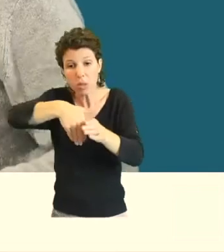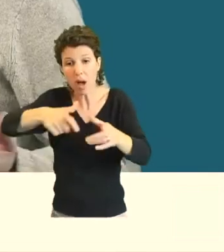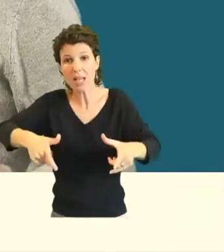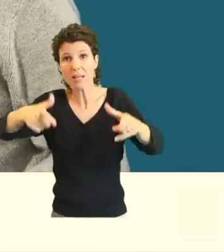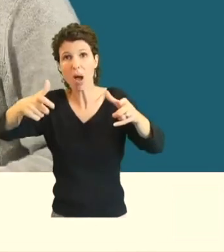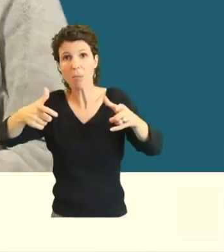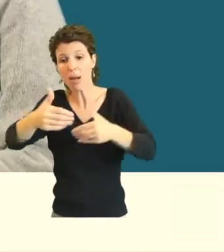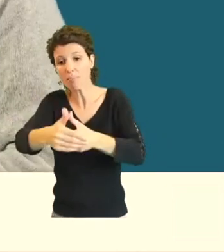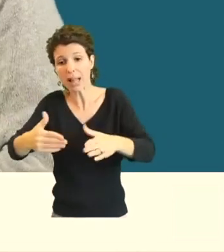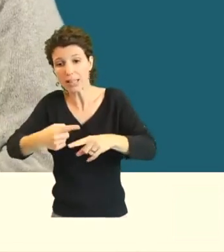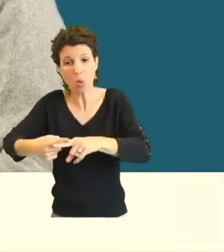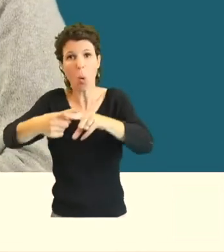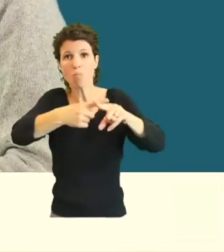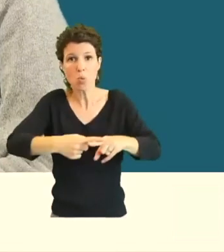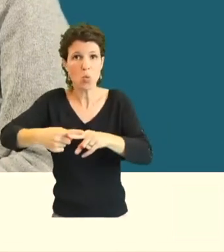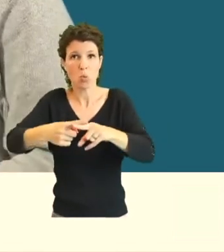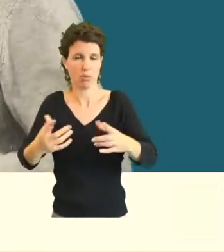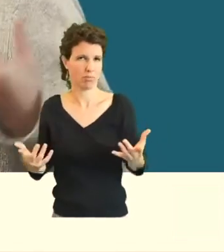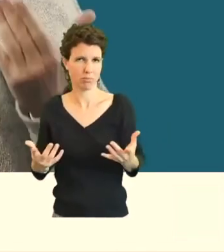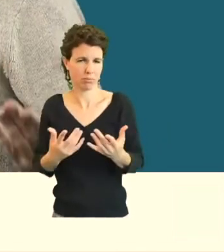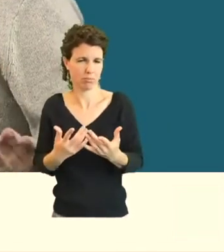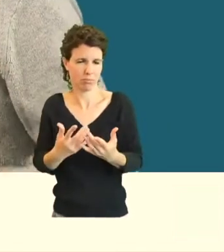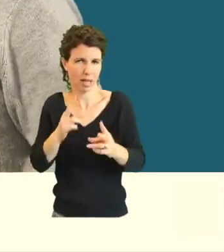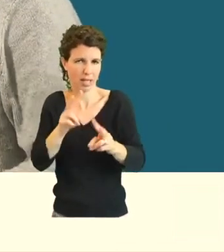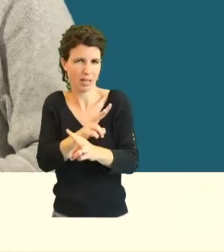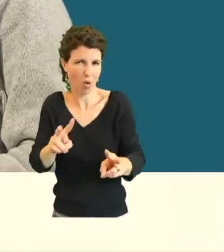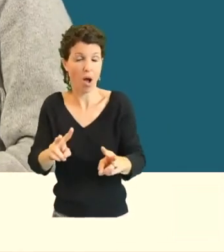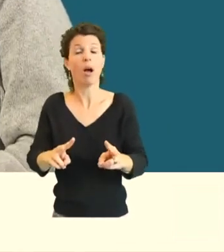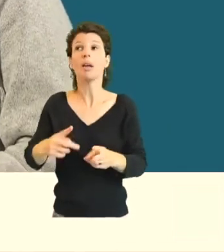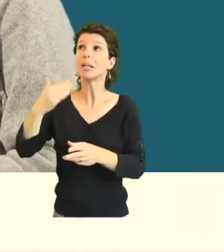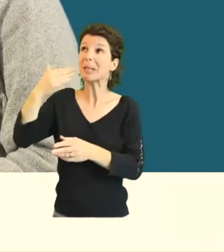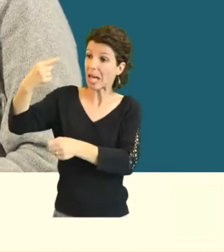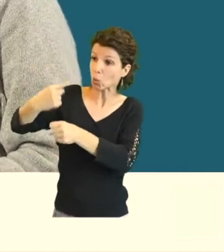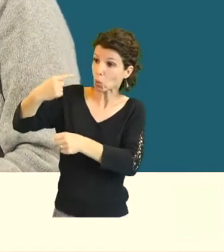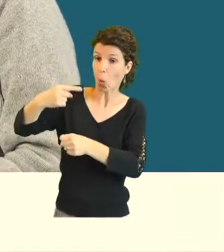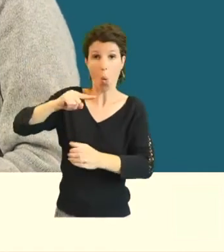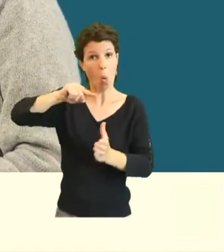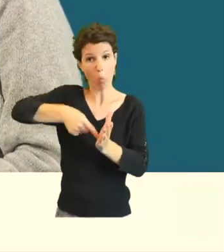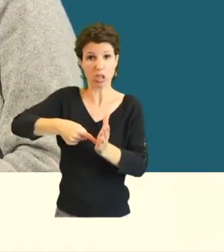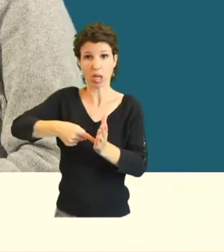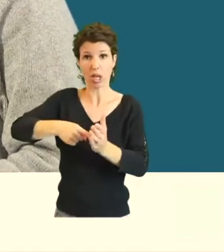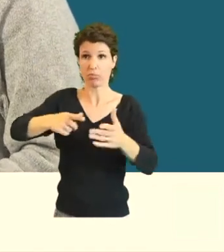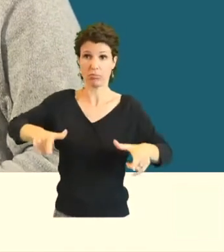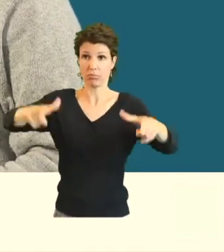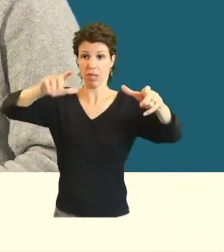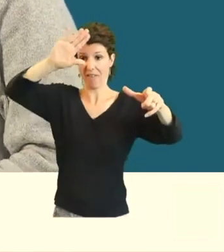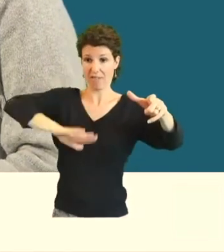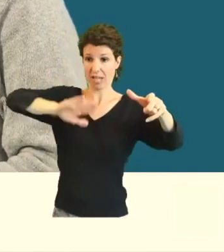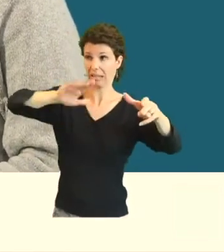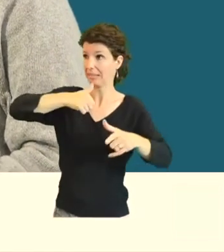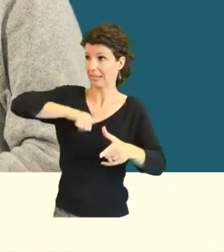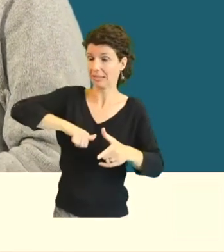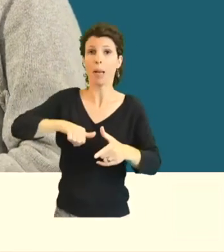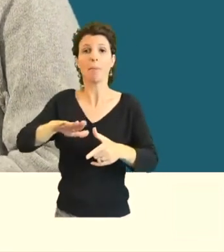c'est bien entendu pour lui l'obligation de réaliser le ravalement de façade, et les parties communes peuvent être subventionnées au titre d'une ANAH, par